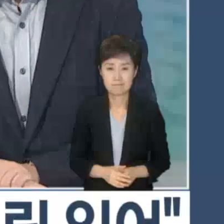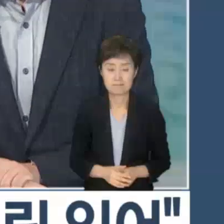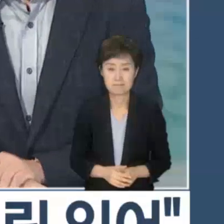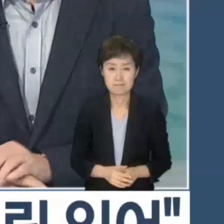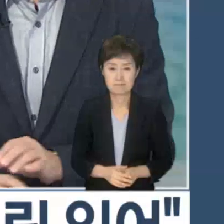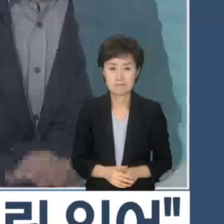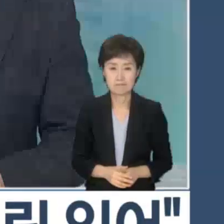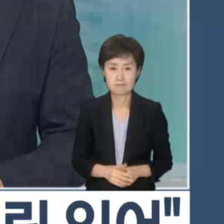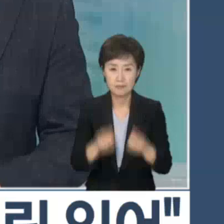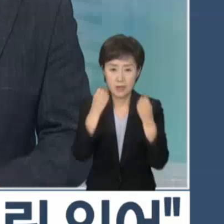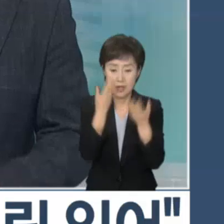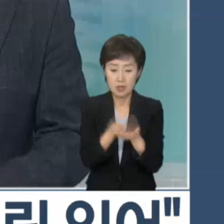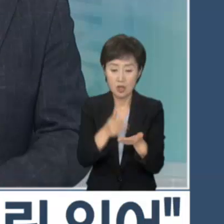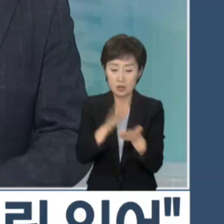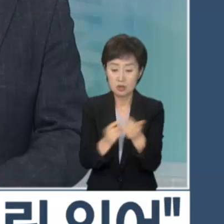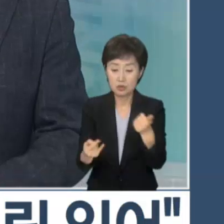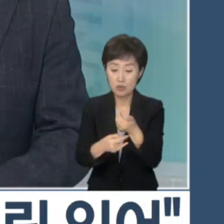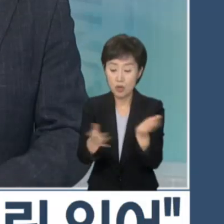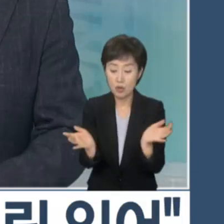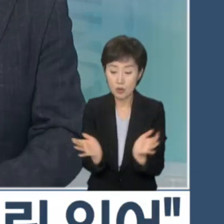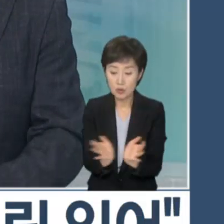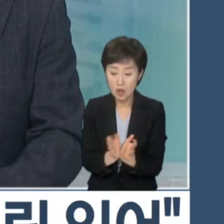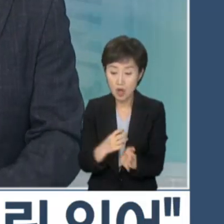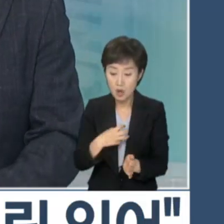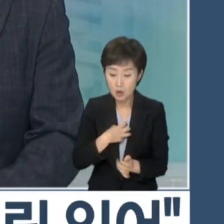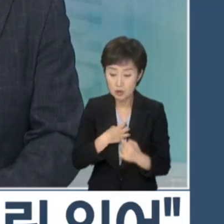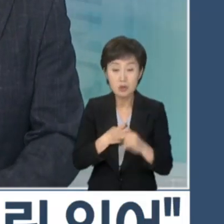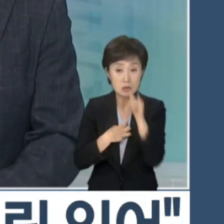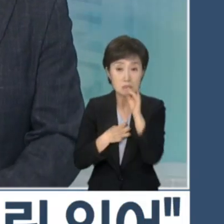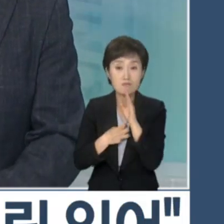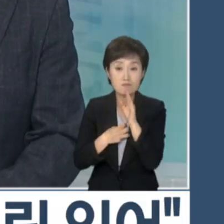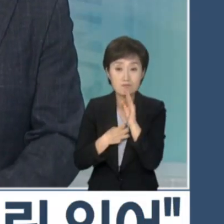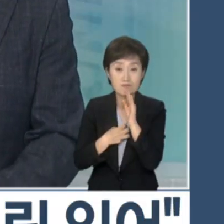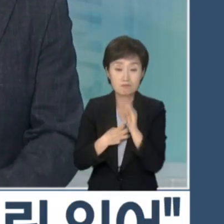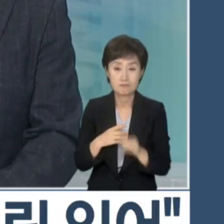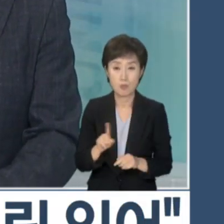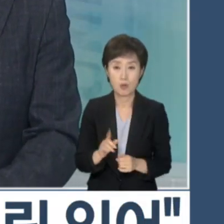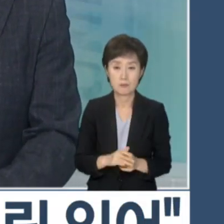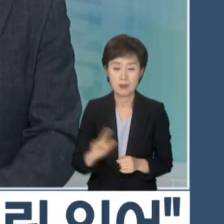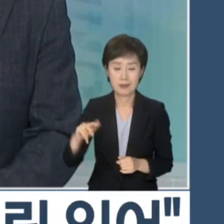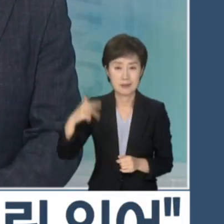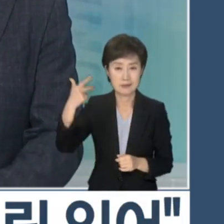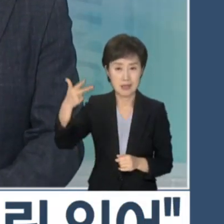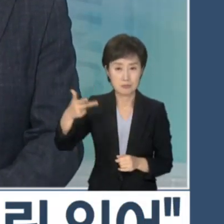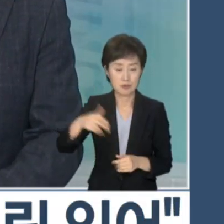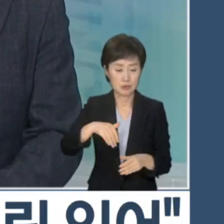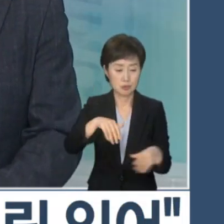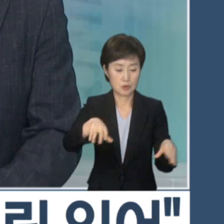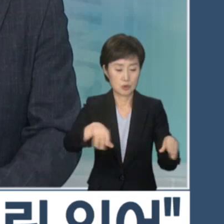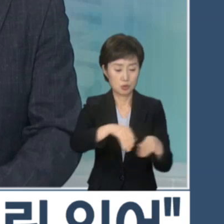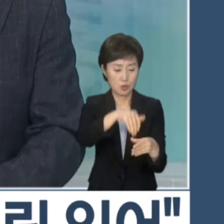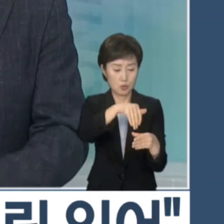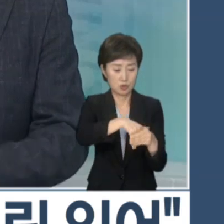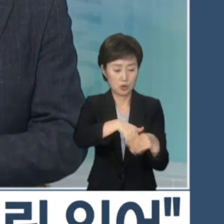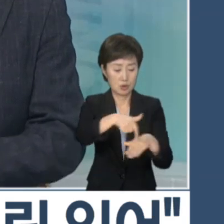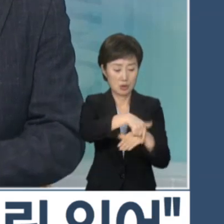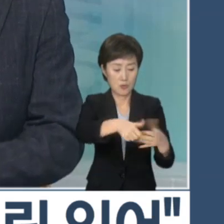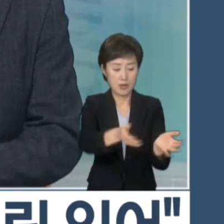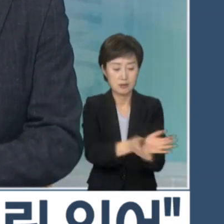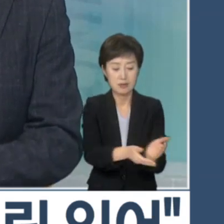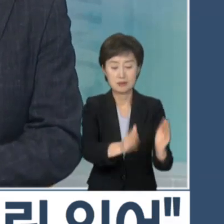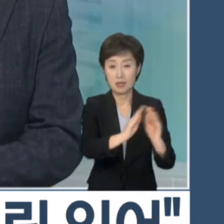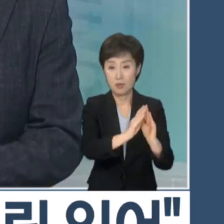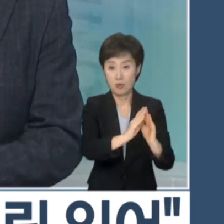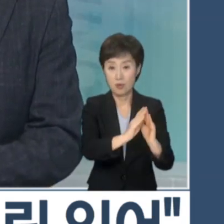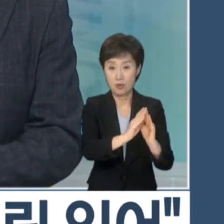제가 좀 우려되는 부분이 사실 없지 않아 있는 게 이제 다음 주 또 총선 기획단을 발족시키겠다고